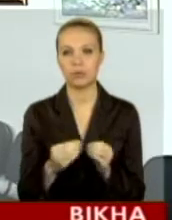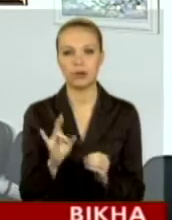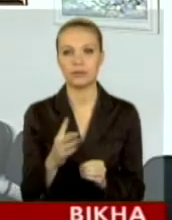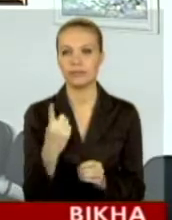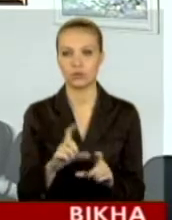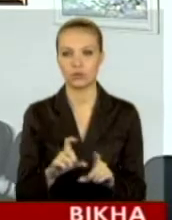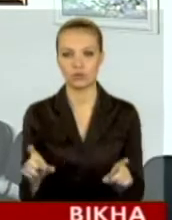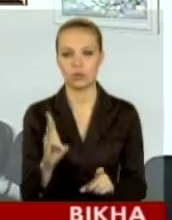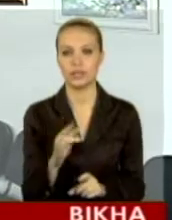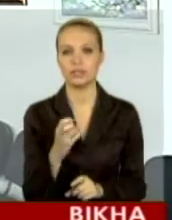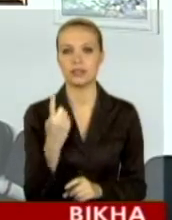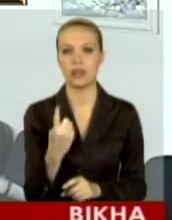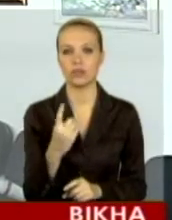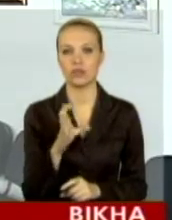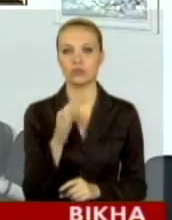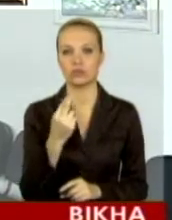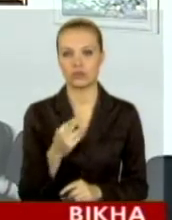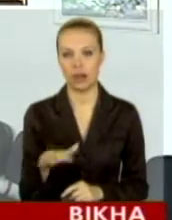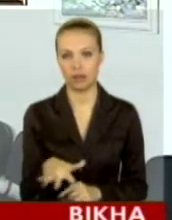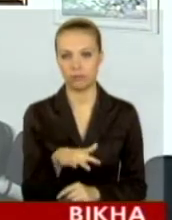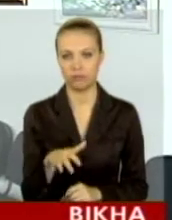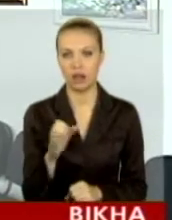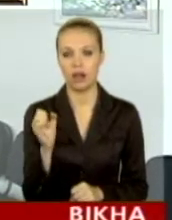одной школе и ни на одном социальном объекте.